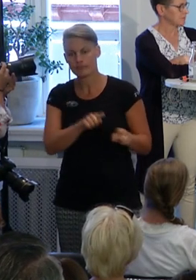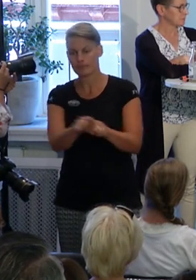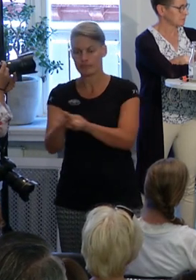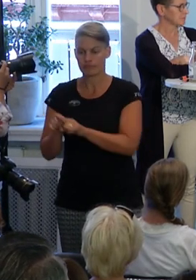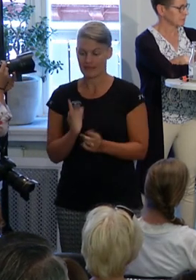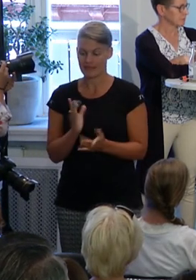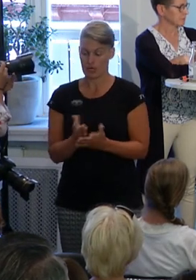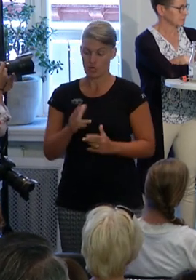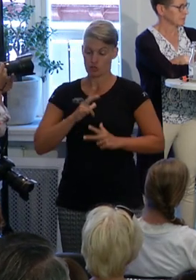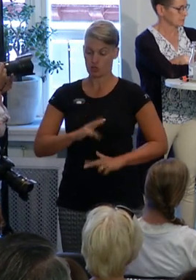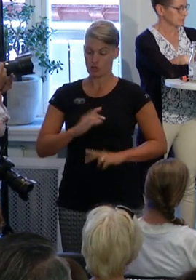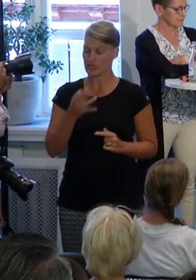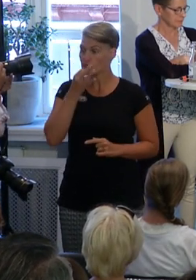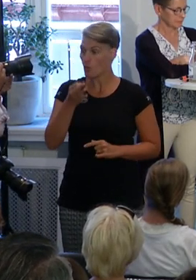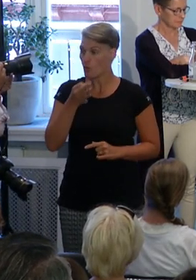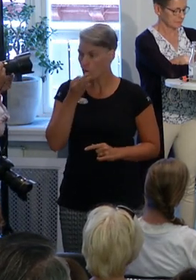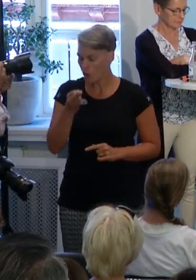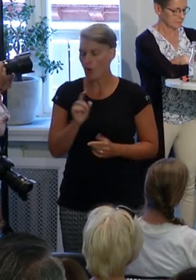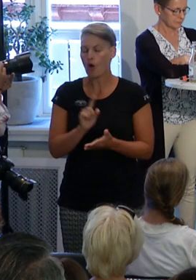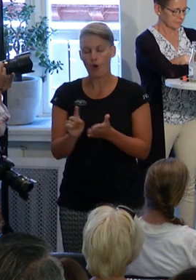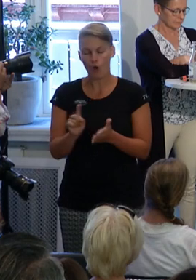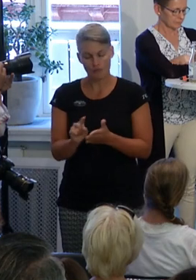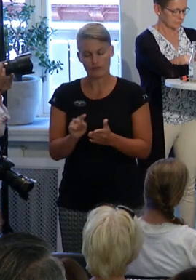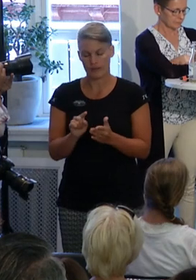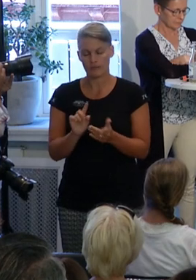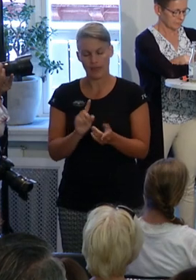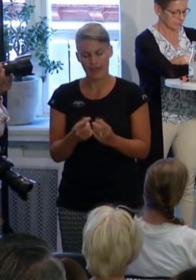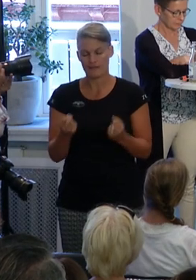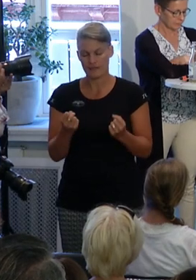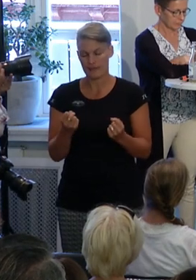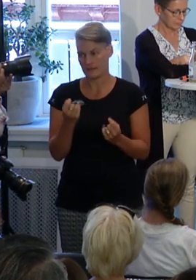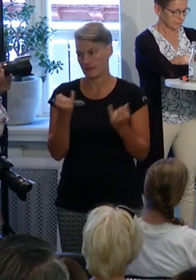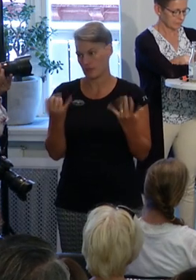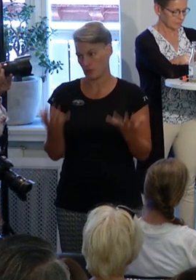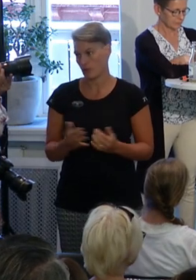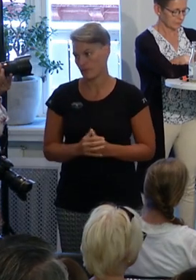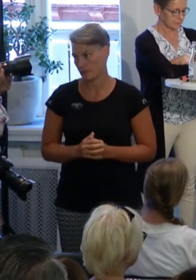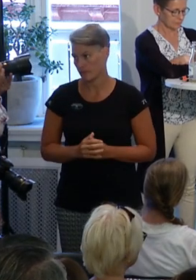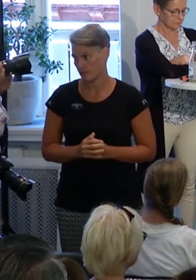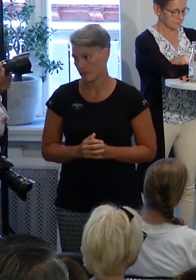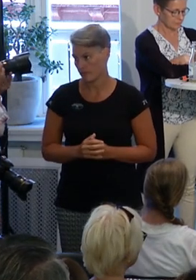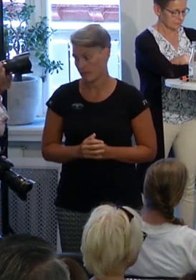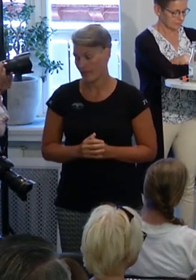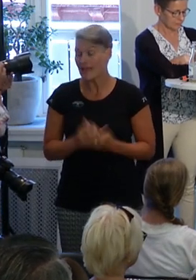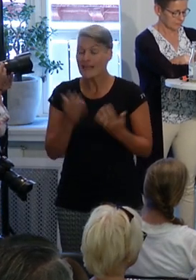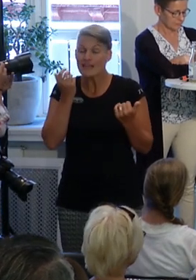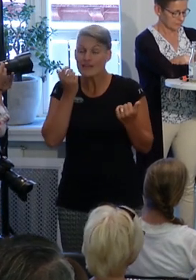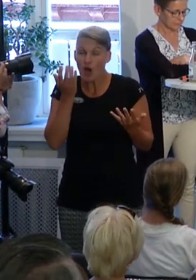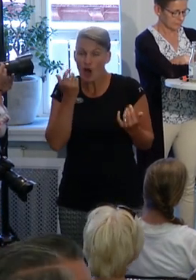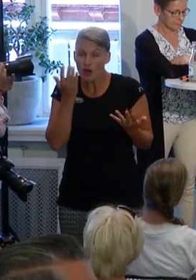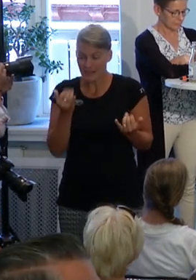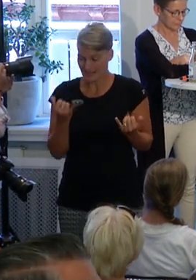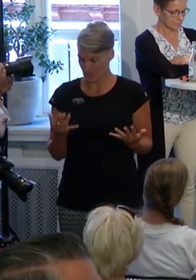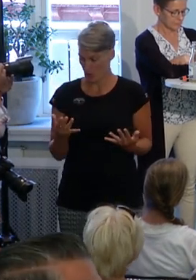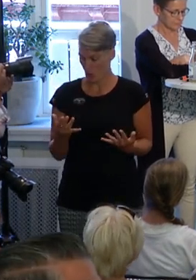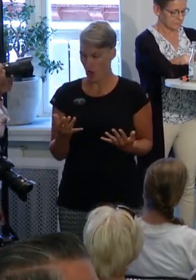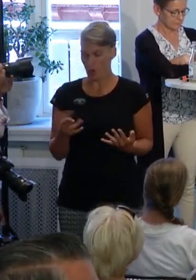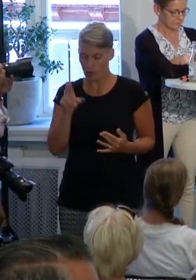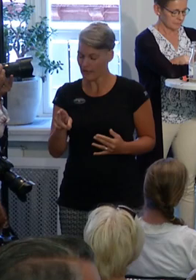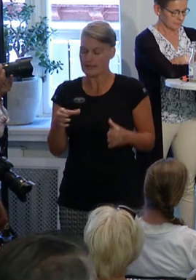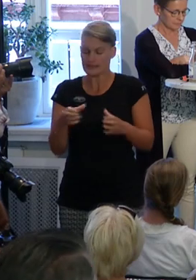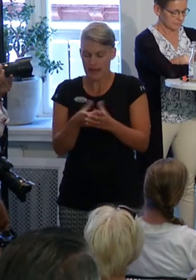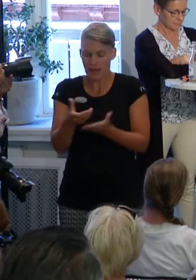ju toppar på väldigt många politiska agendor idag. När man står i vardagen konkret och samarbetar med olika myndigheter,